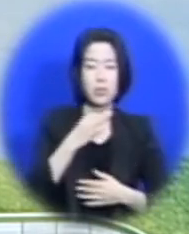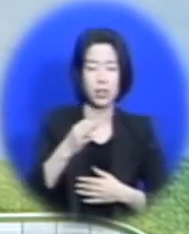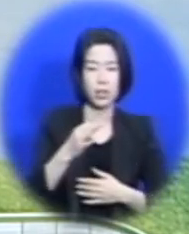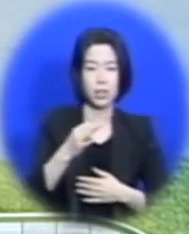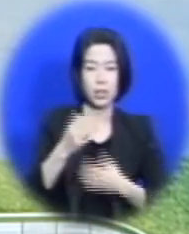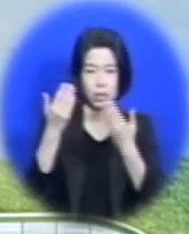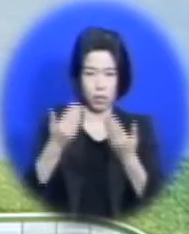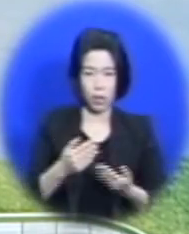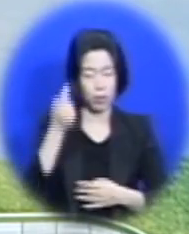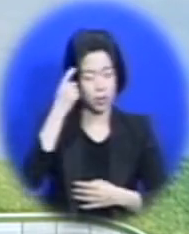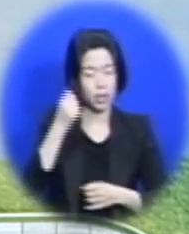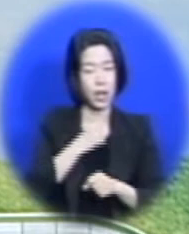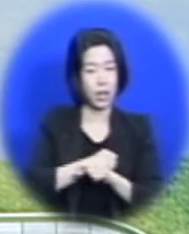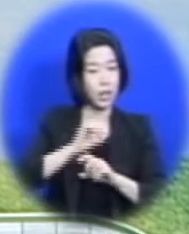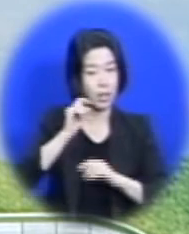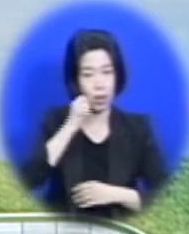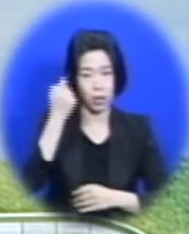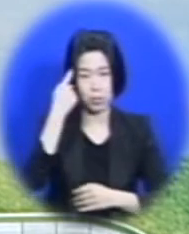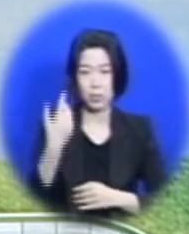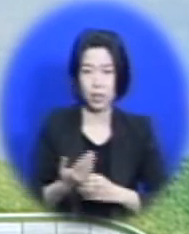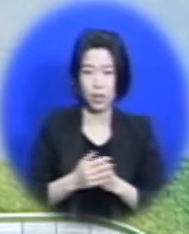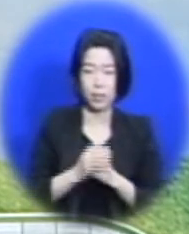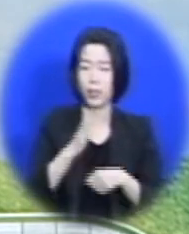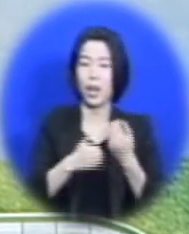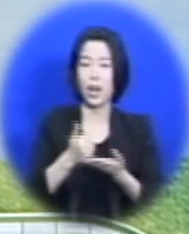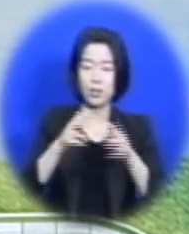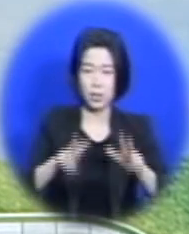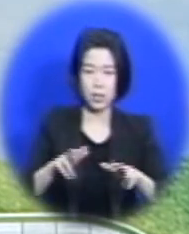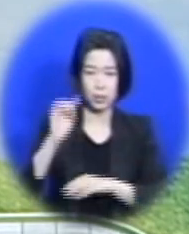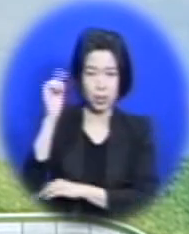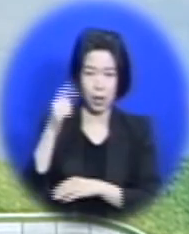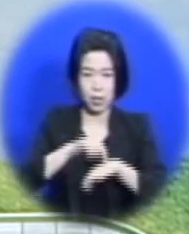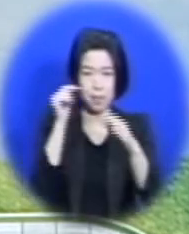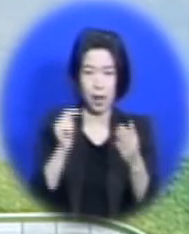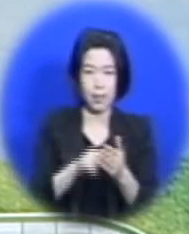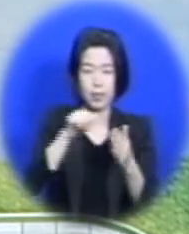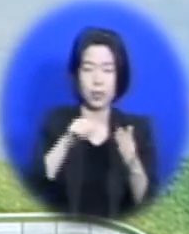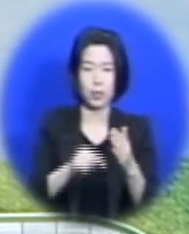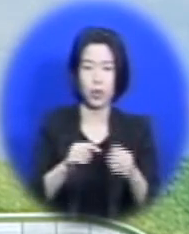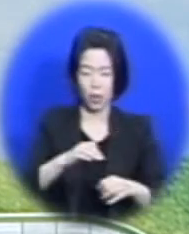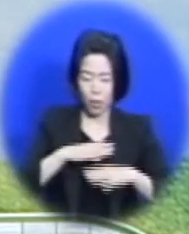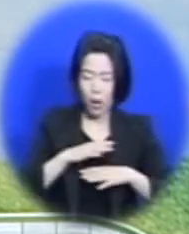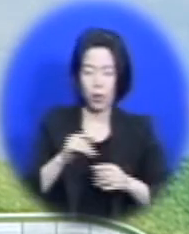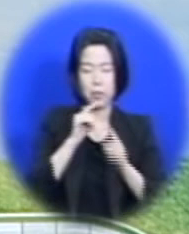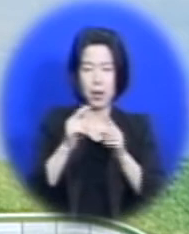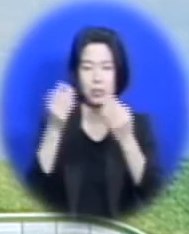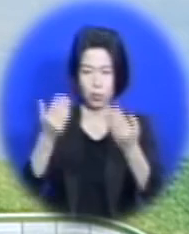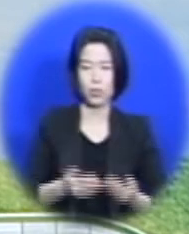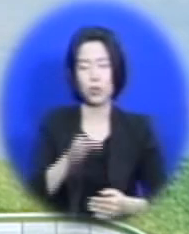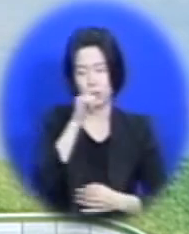라고 생각하기 어렵습니까? 하나님이 지금 다윗의 마음속에 놀랍게 말씀하고